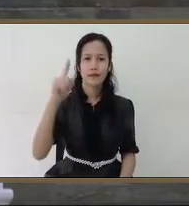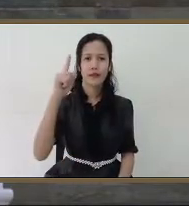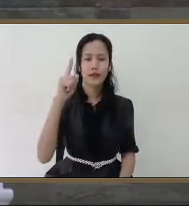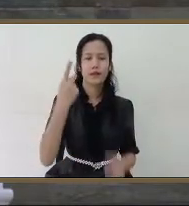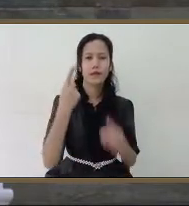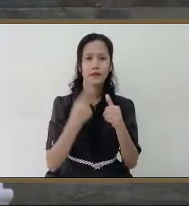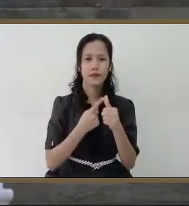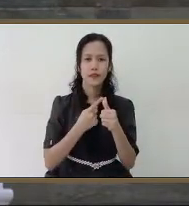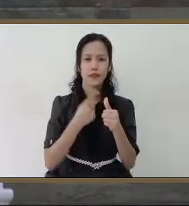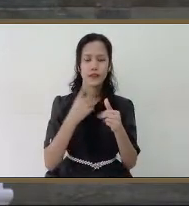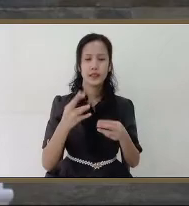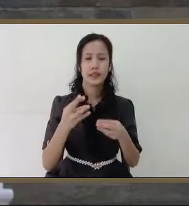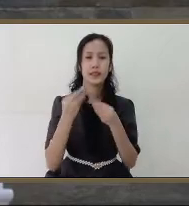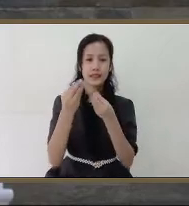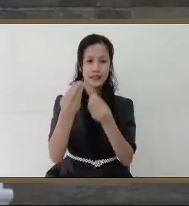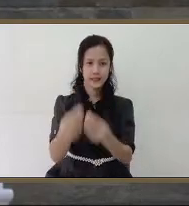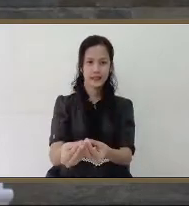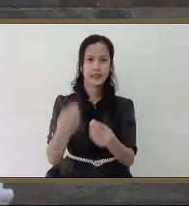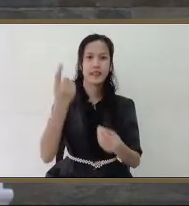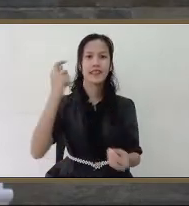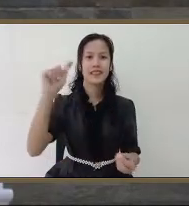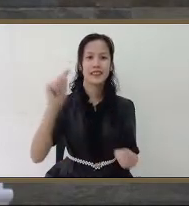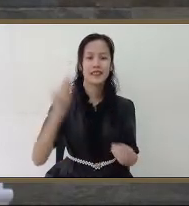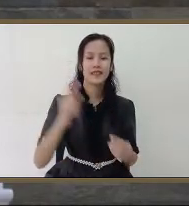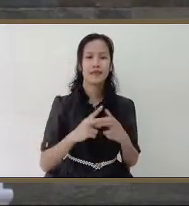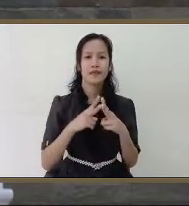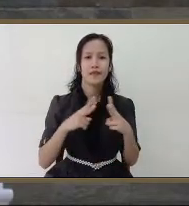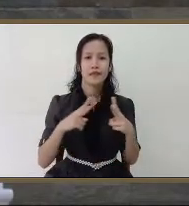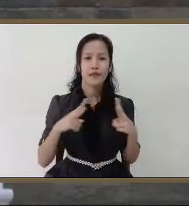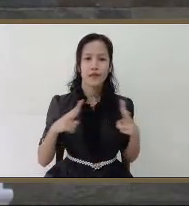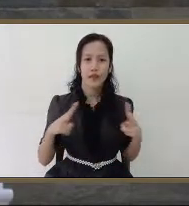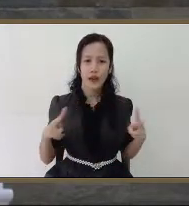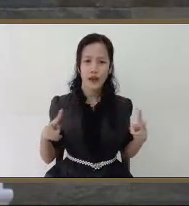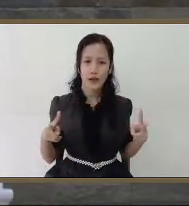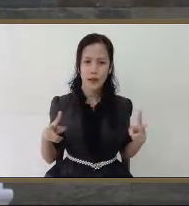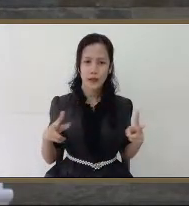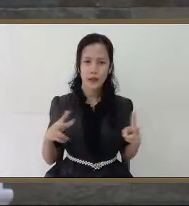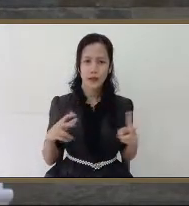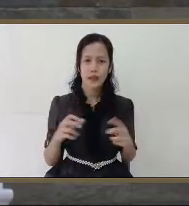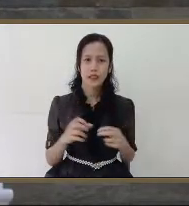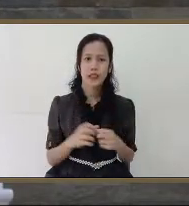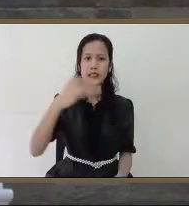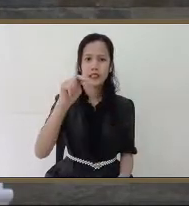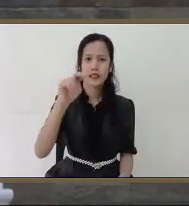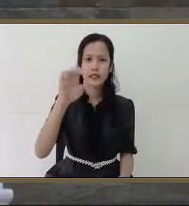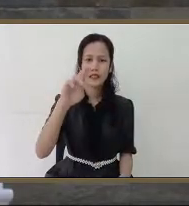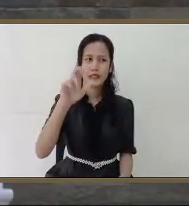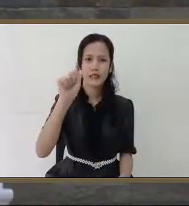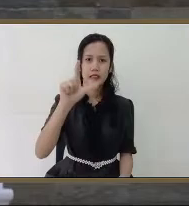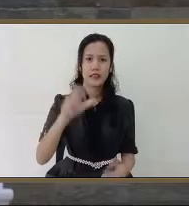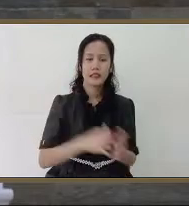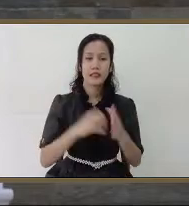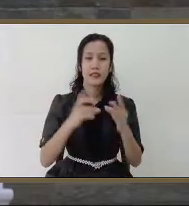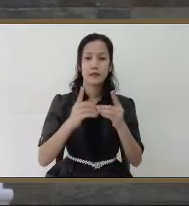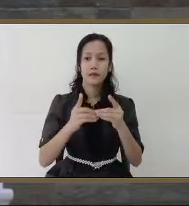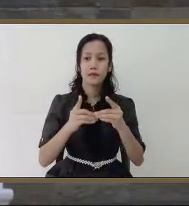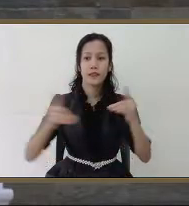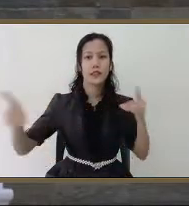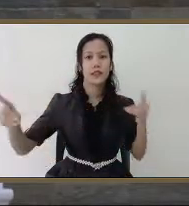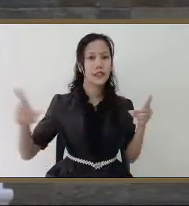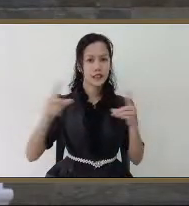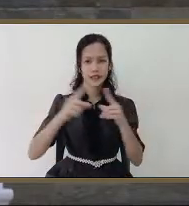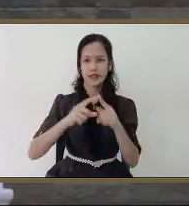ibibigay ko po muna sa inyo yung pinaka-general outline ng book na nahati po ito sa pito. So if you're writing this down, you